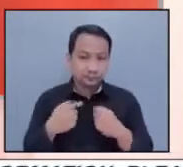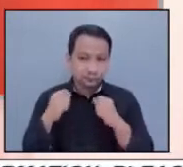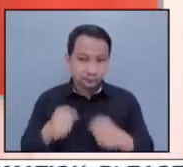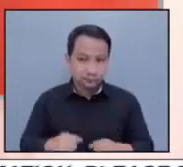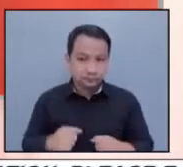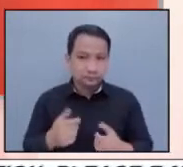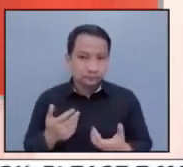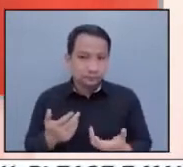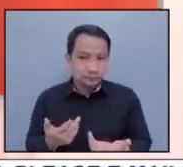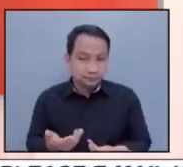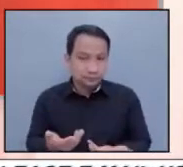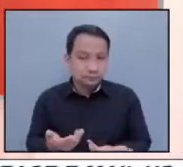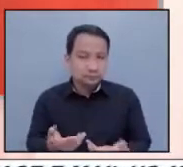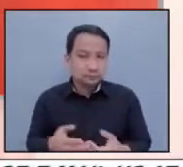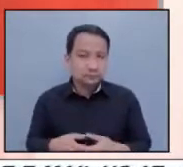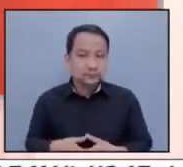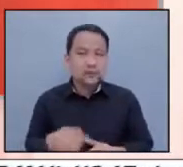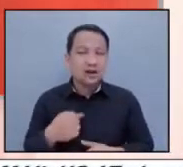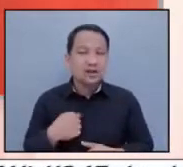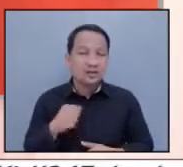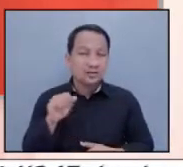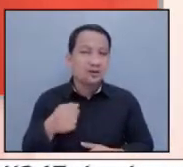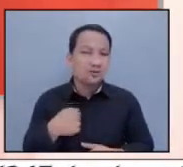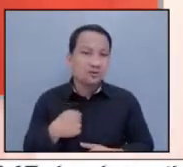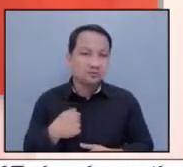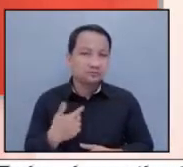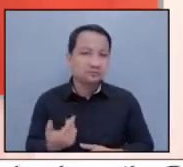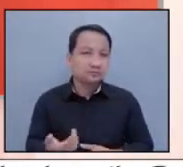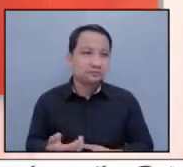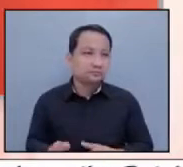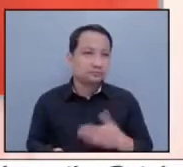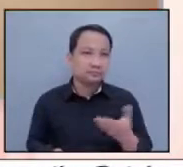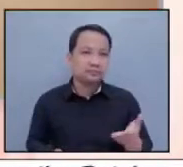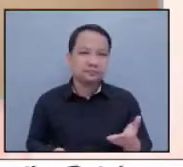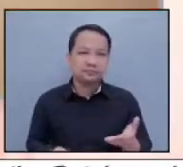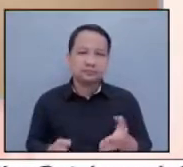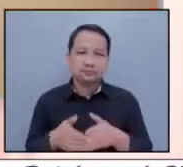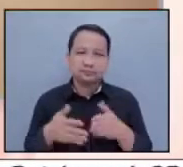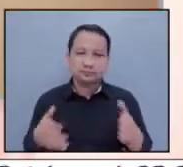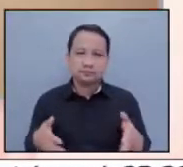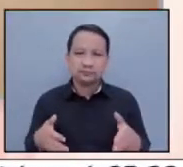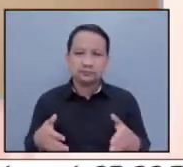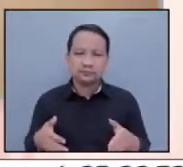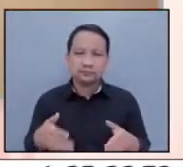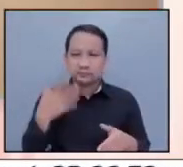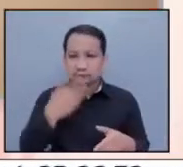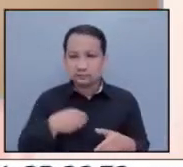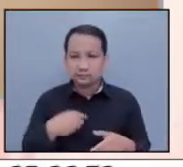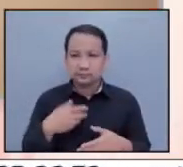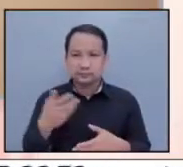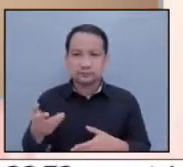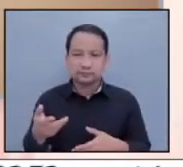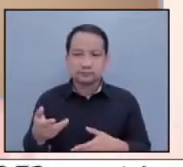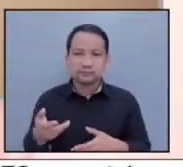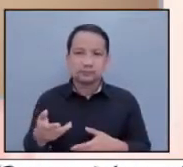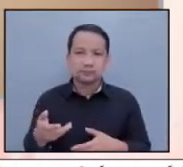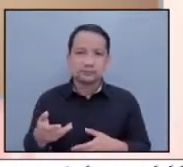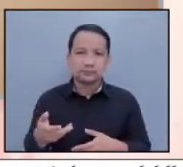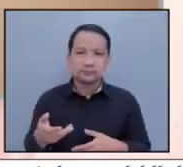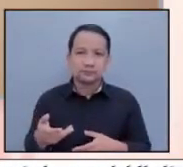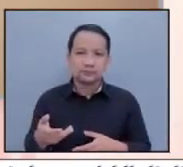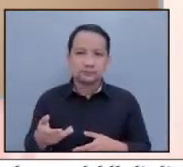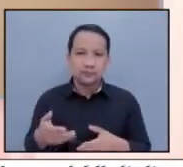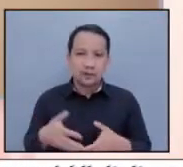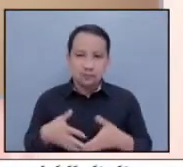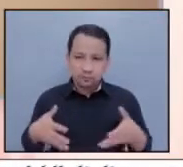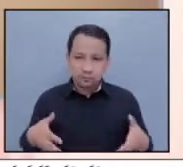sir? Ako lang po, ako. Hindi naman gabi, tumong katawa ko, hindi naman ganyan gabi po, mami. Mataba po ako, malusog